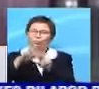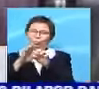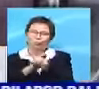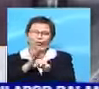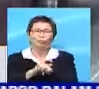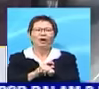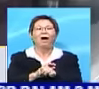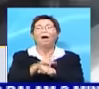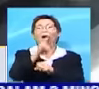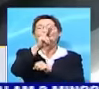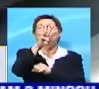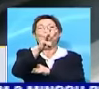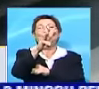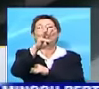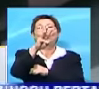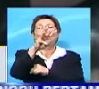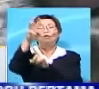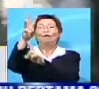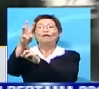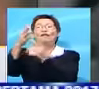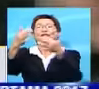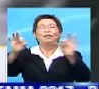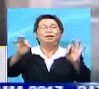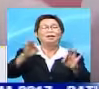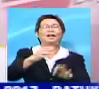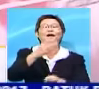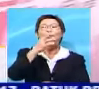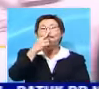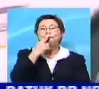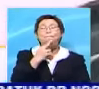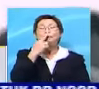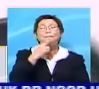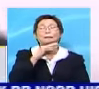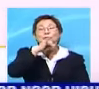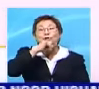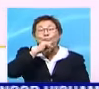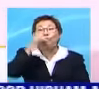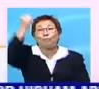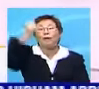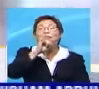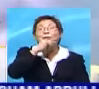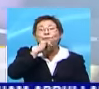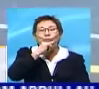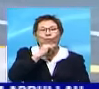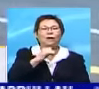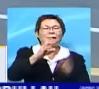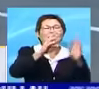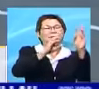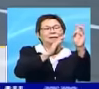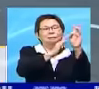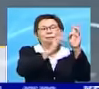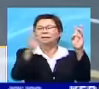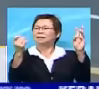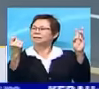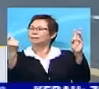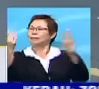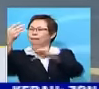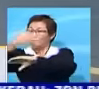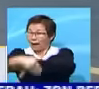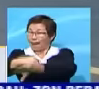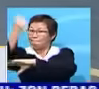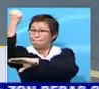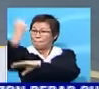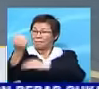kemudahan Wi-Fi percuma. Bas berwarna merah jambu yang beroperasi setiap hari bermula 6 pagi hingga 11 malam itu akan